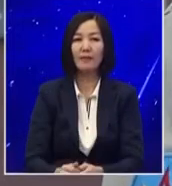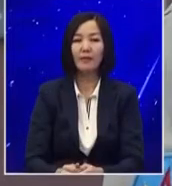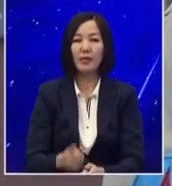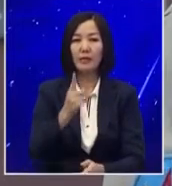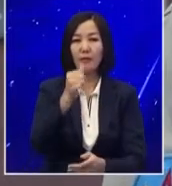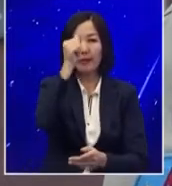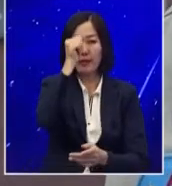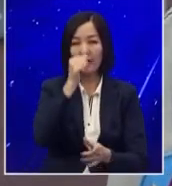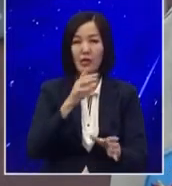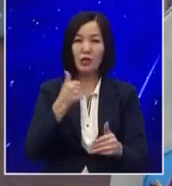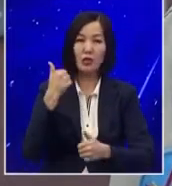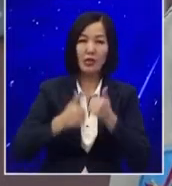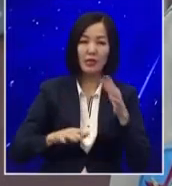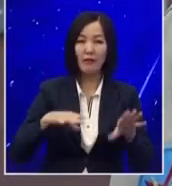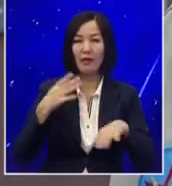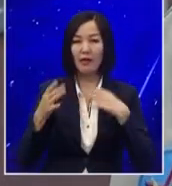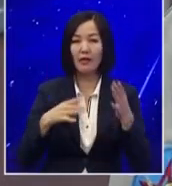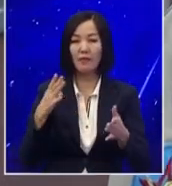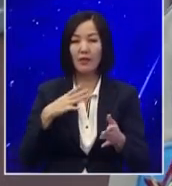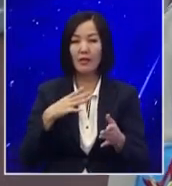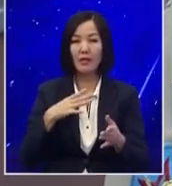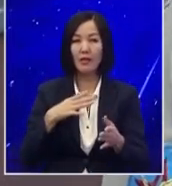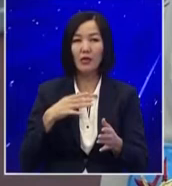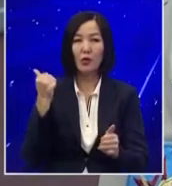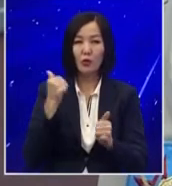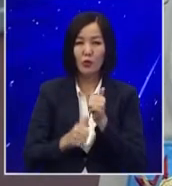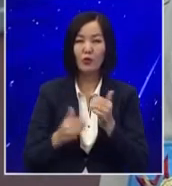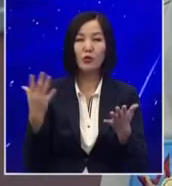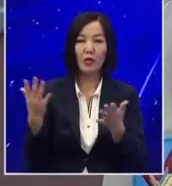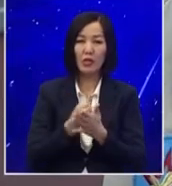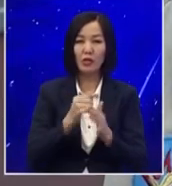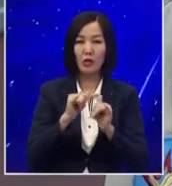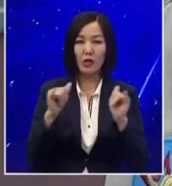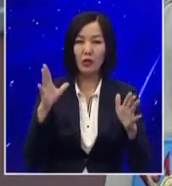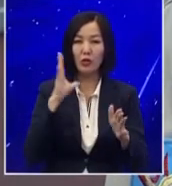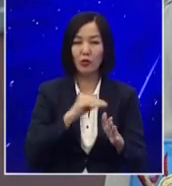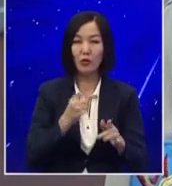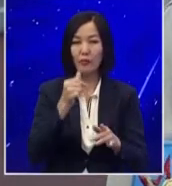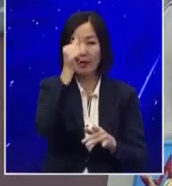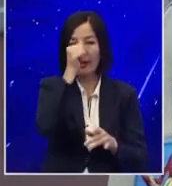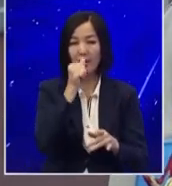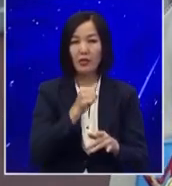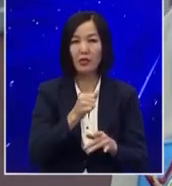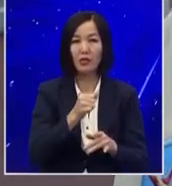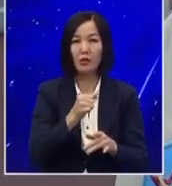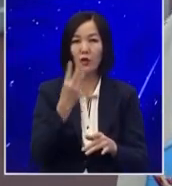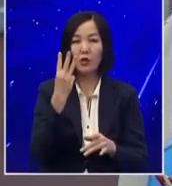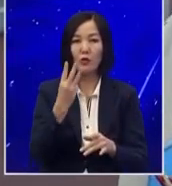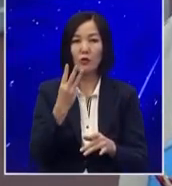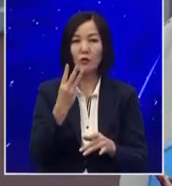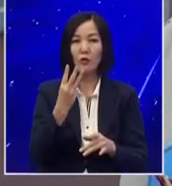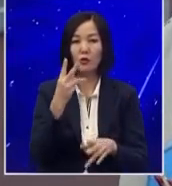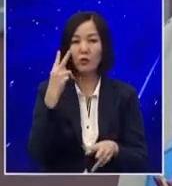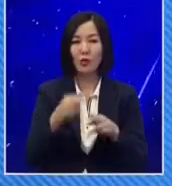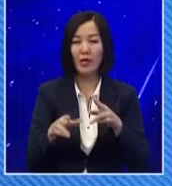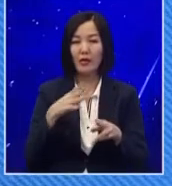бойы жарысқа дайындалып келдік. Және де күннен күнге біздің нәтижелеріміз арта түсуде. Осы бір ай ішінде біз үш конкурсты, яғни